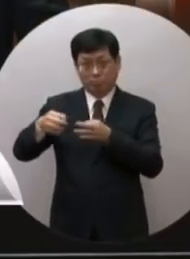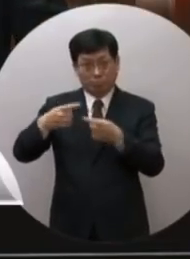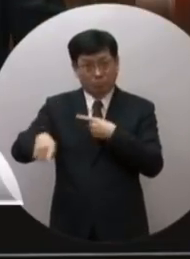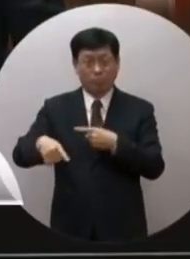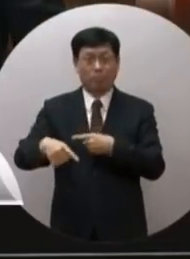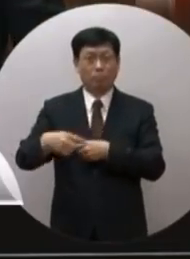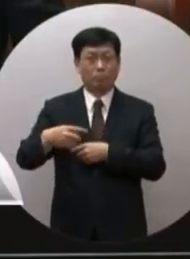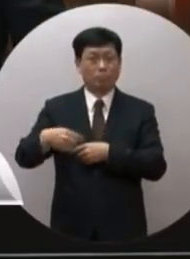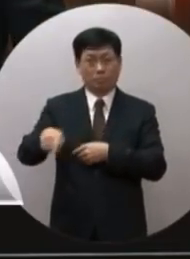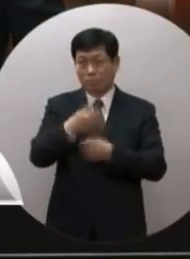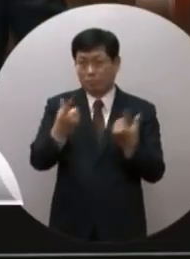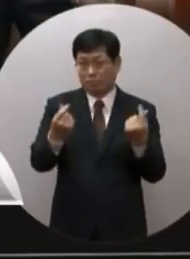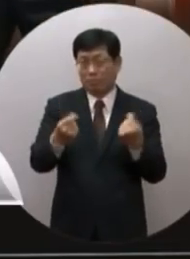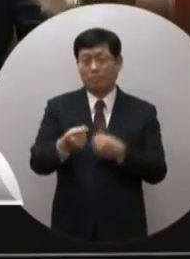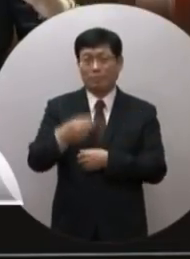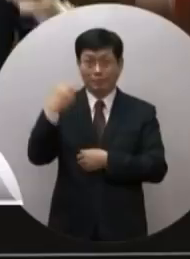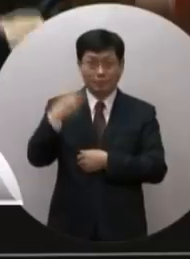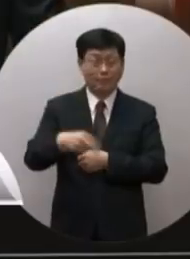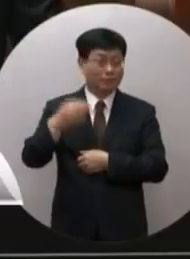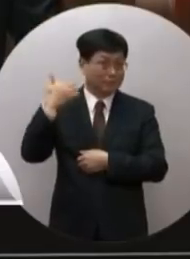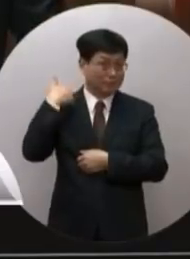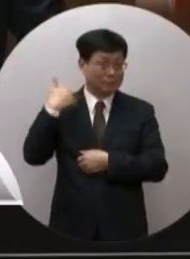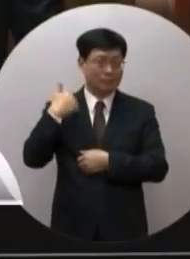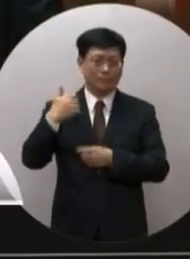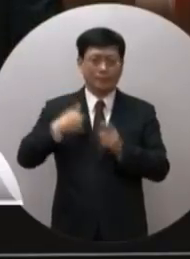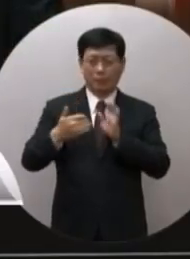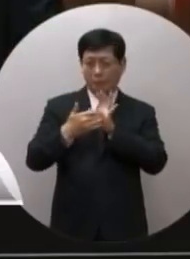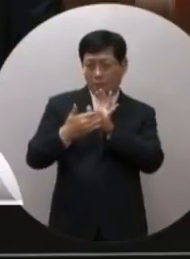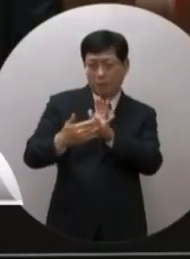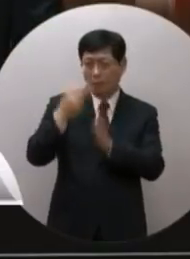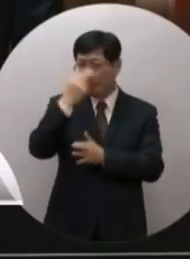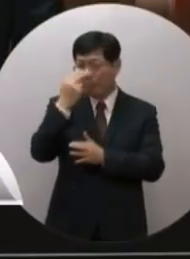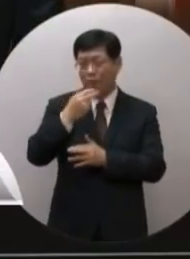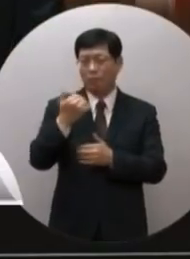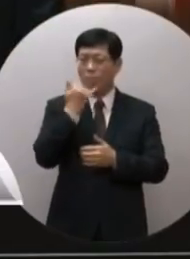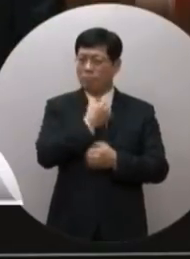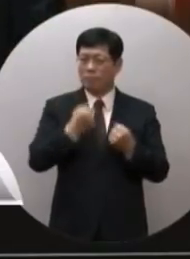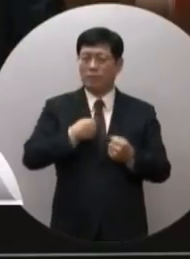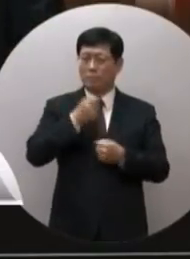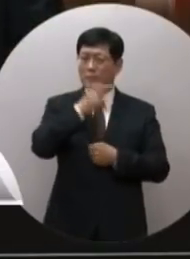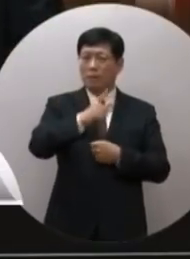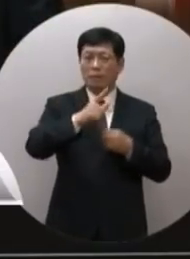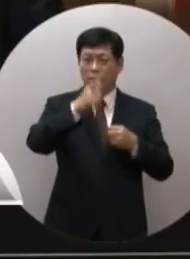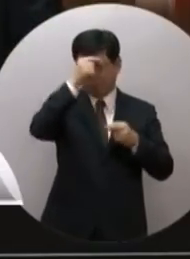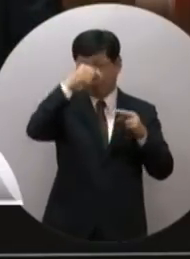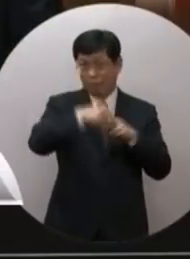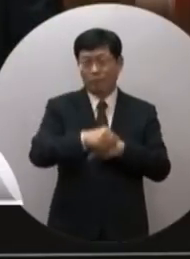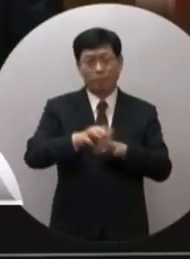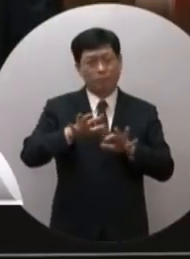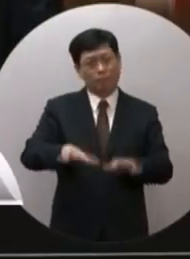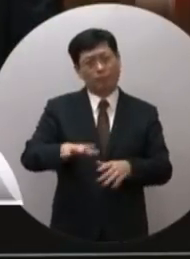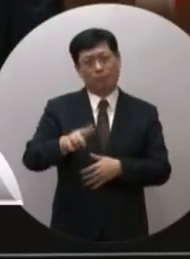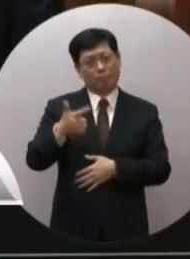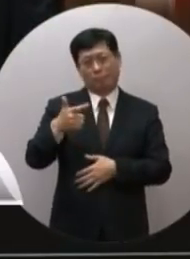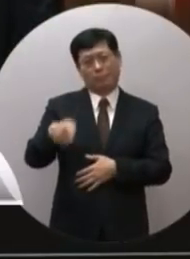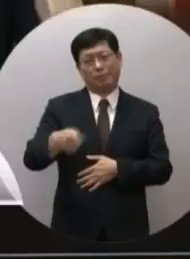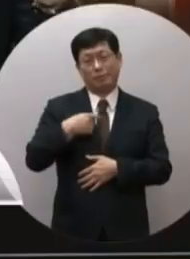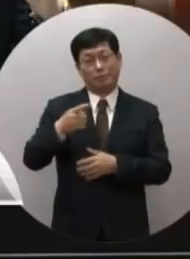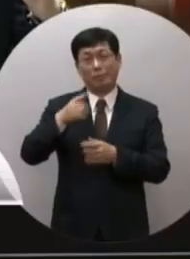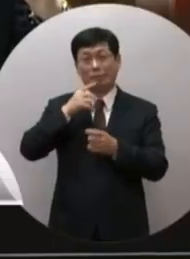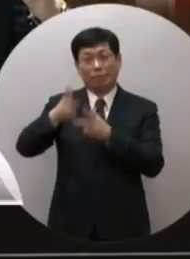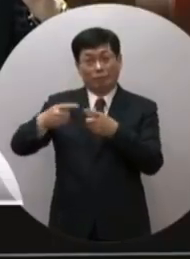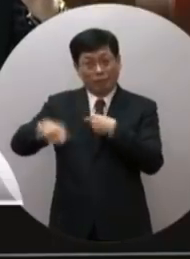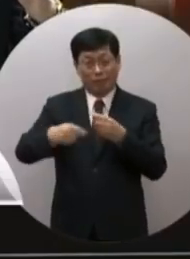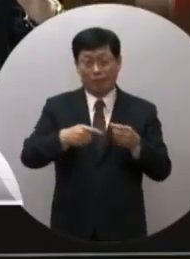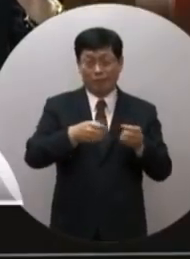裂。而且过去避险可能在黄金，现在不止供给断裂、